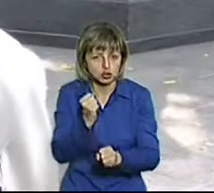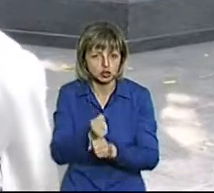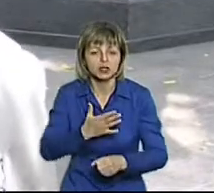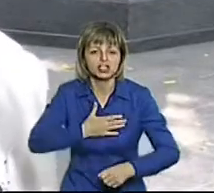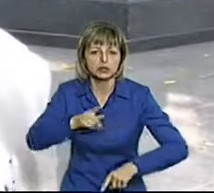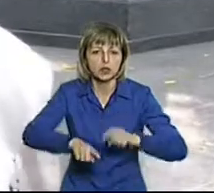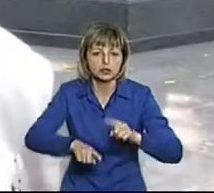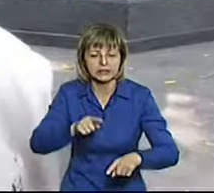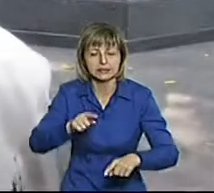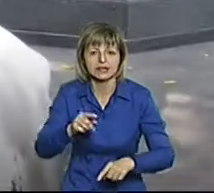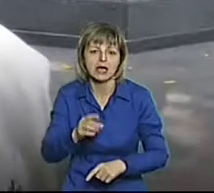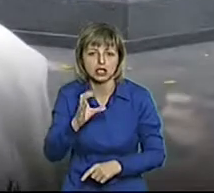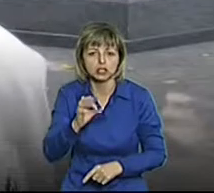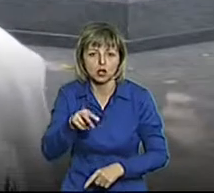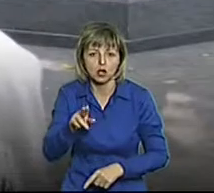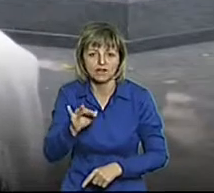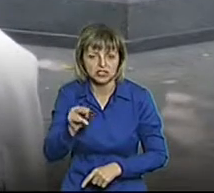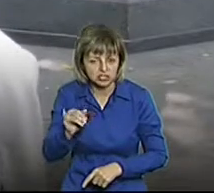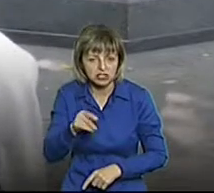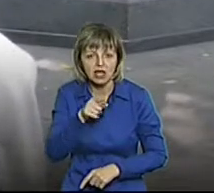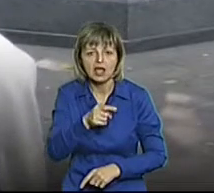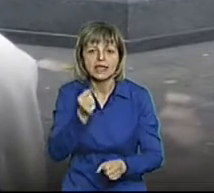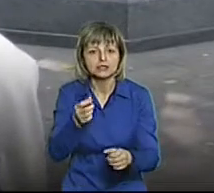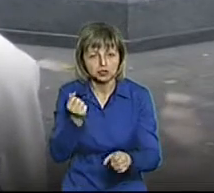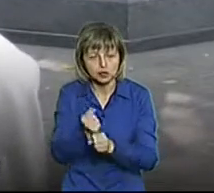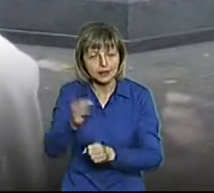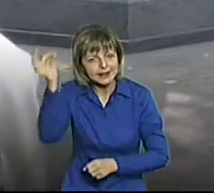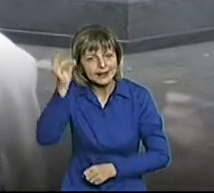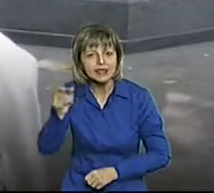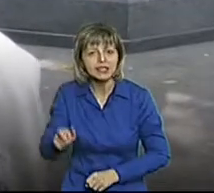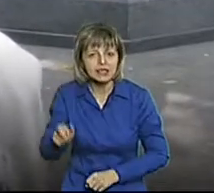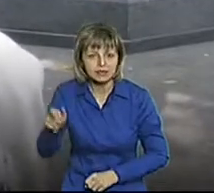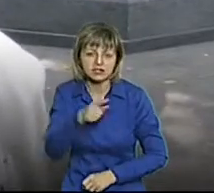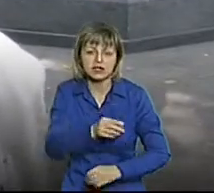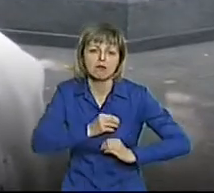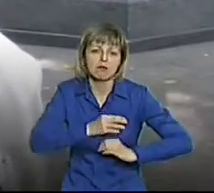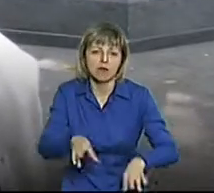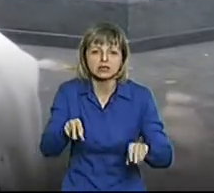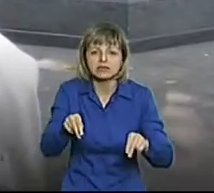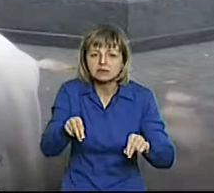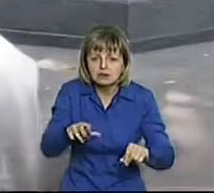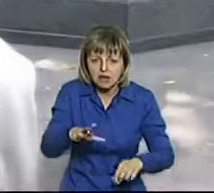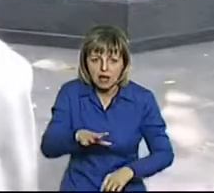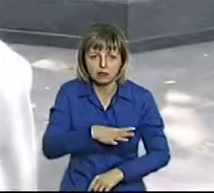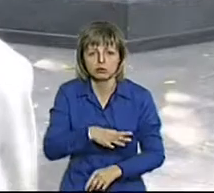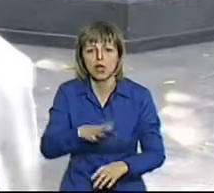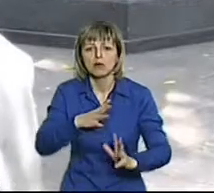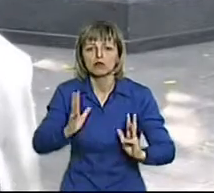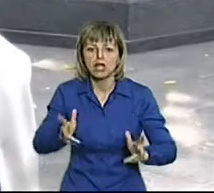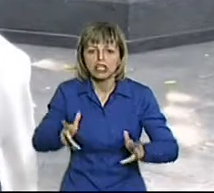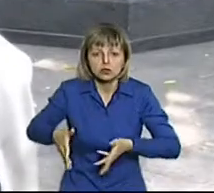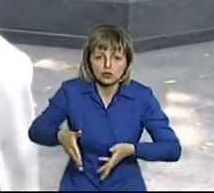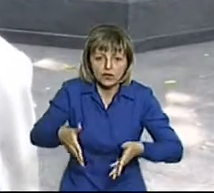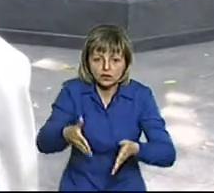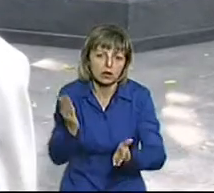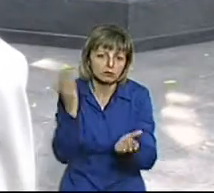села Зубовичі, тому що село було дуже багато, з гарною землею, трактова дорога, яка йшла туди на Варшаву.